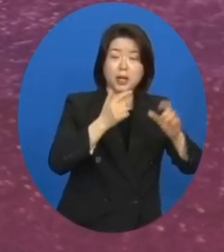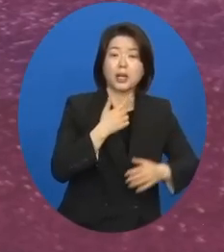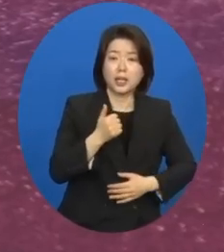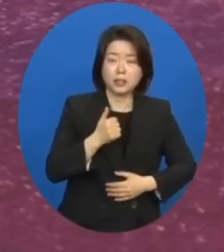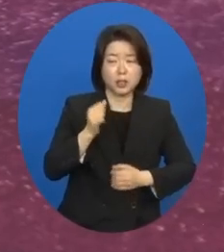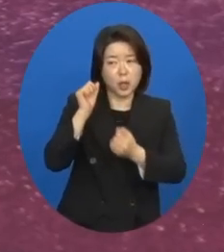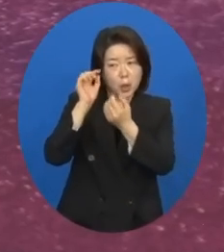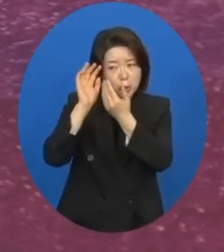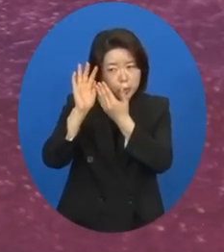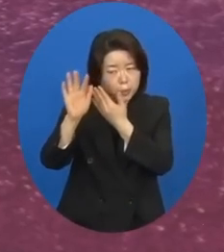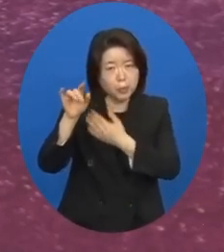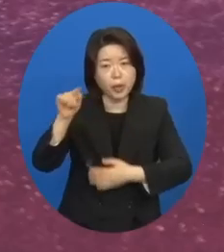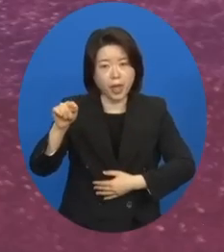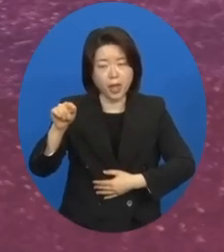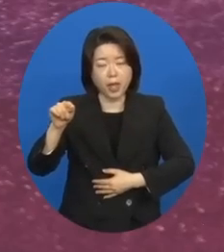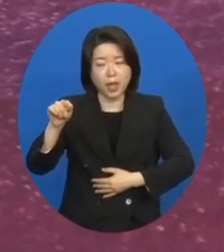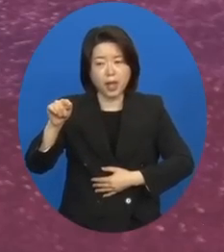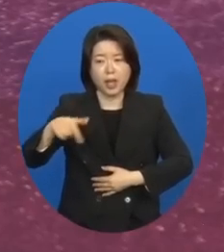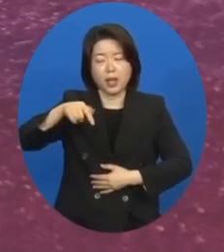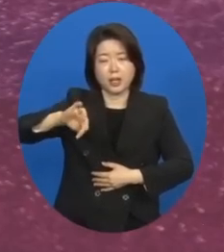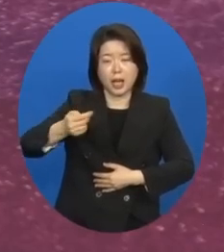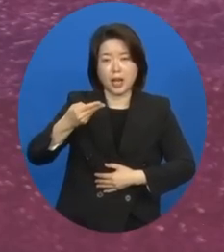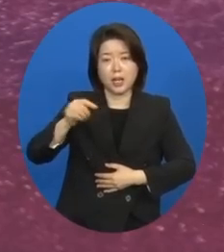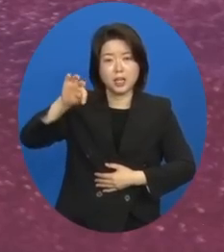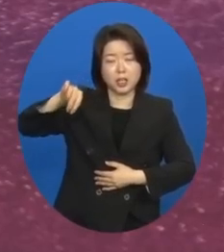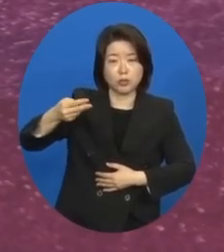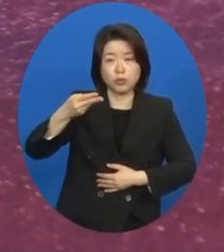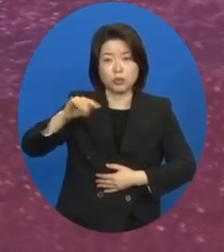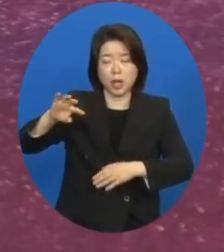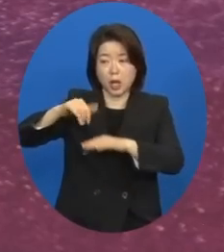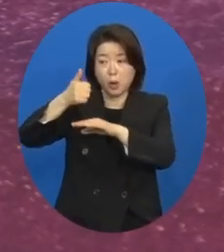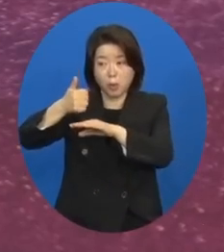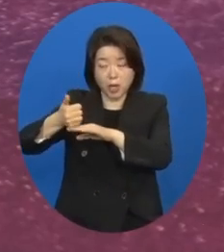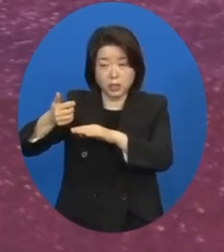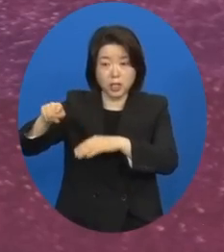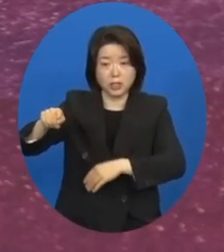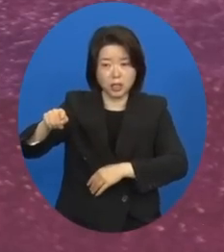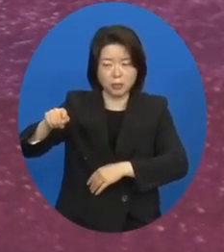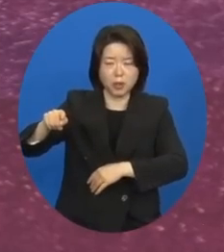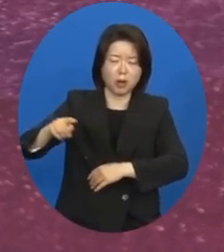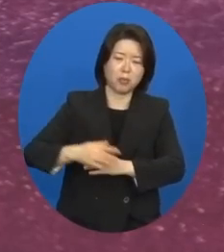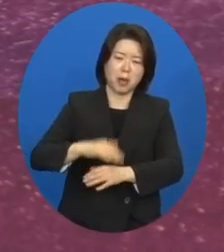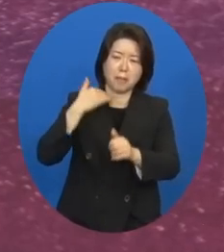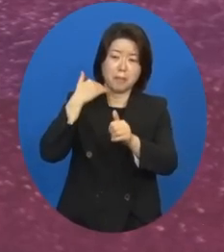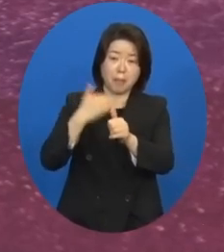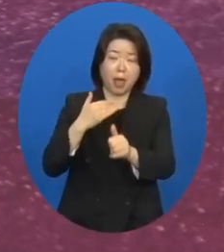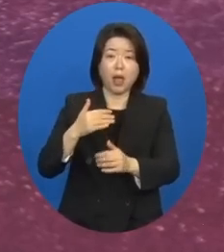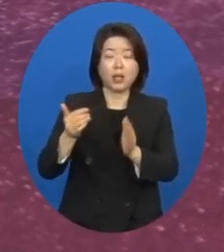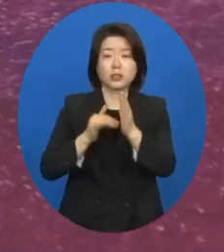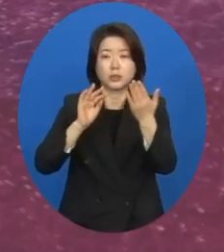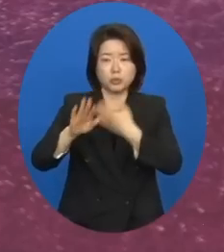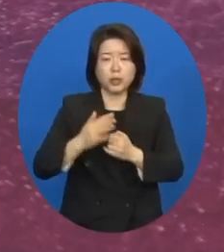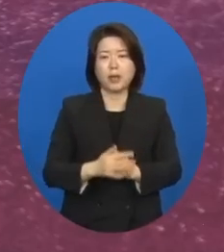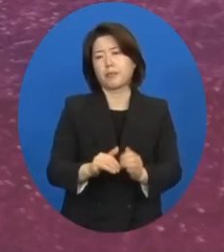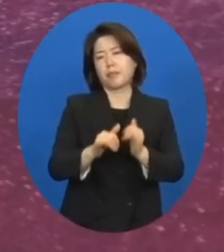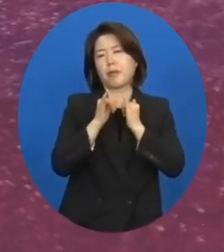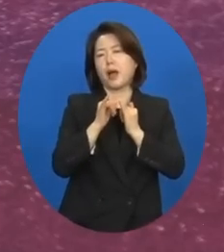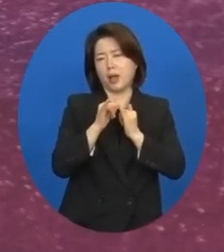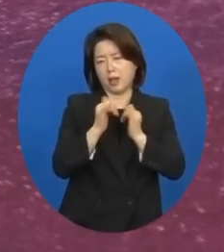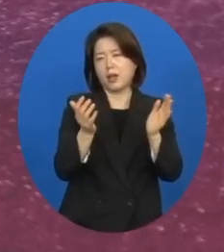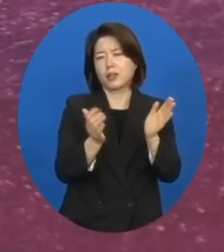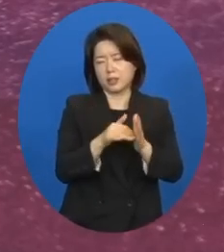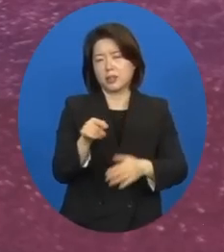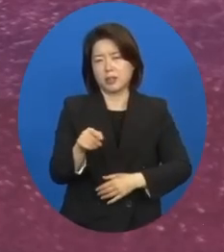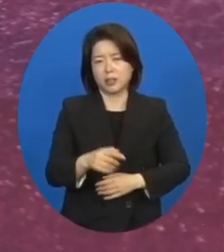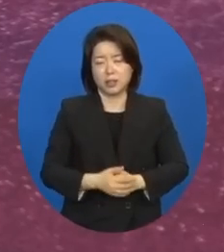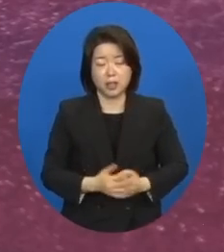갈리굴라 황제 때 스스로 목숨을 끊고 허망하게 삶을 마무리했다고 합니다. 무리에게 만족을